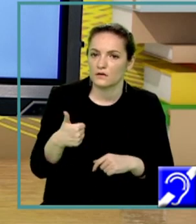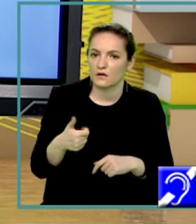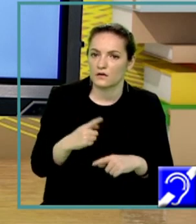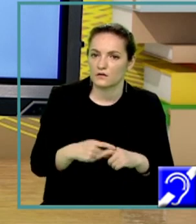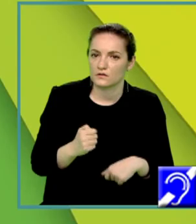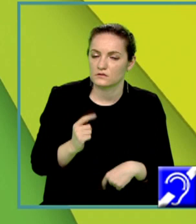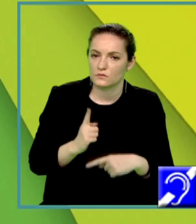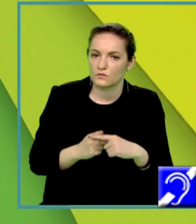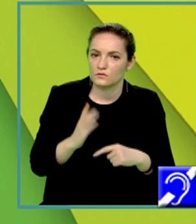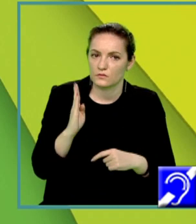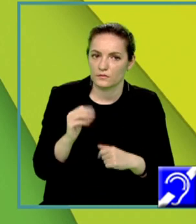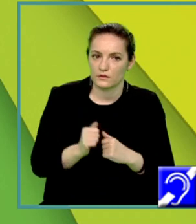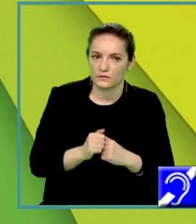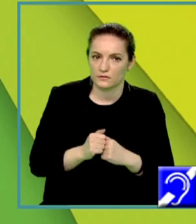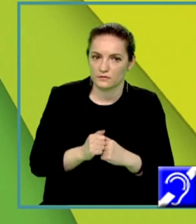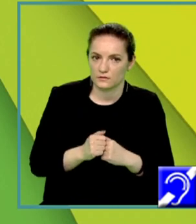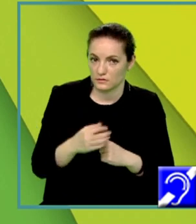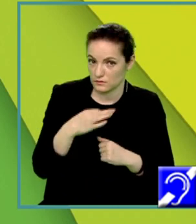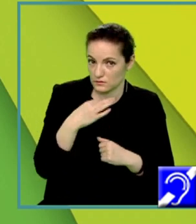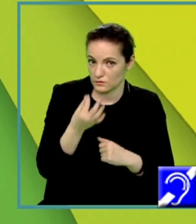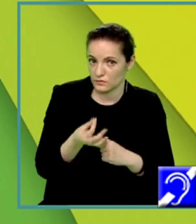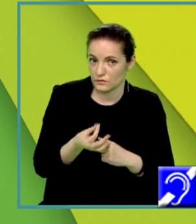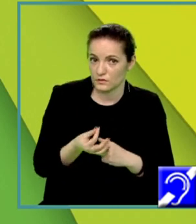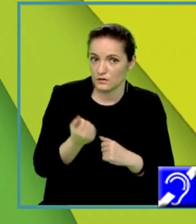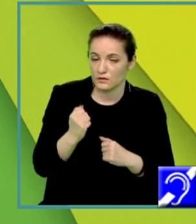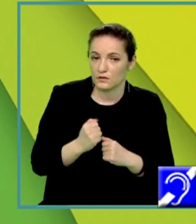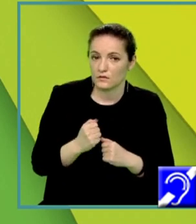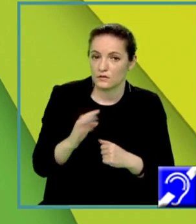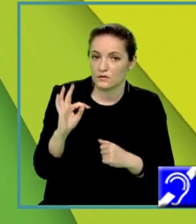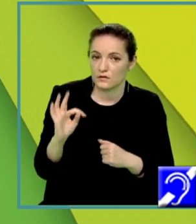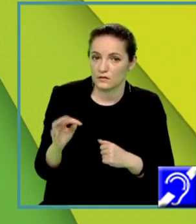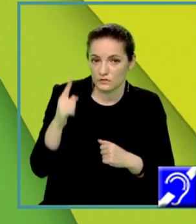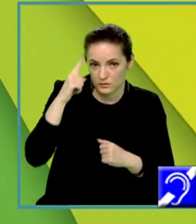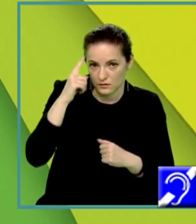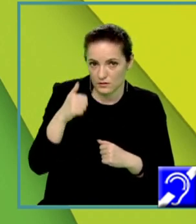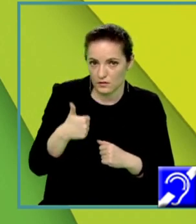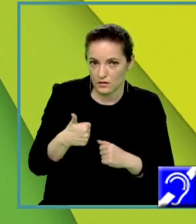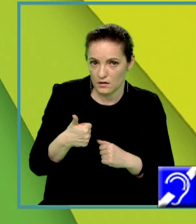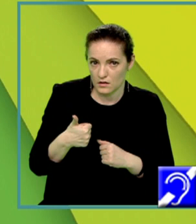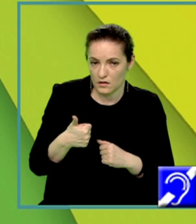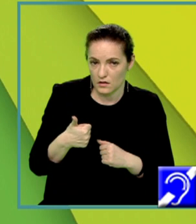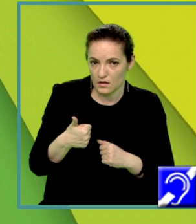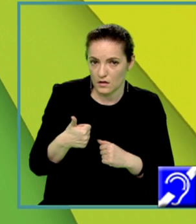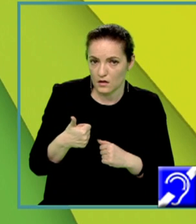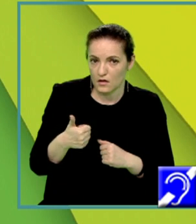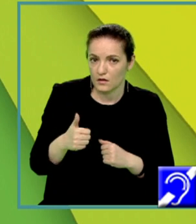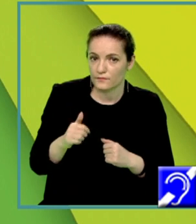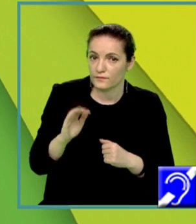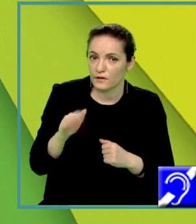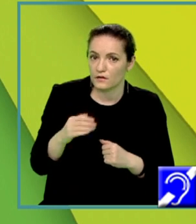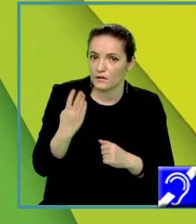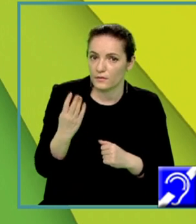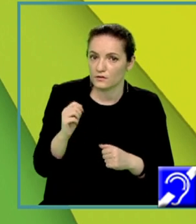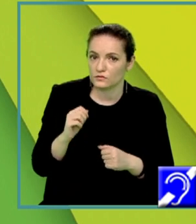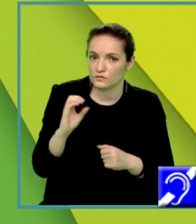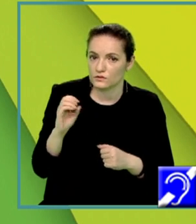plus b. Ni se cere la punctul A să determinăm funcția știind că punctul A mare de coordonate 4 și 0